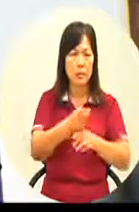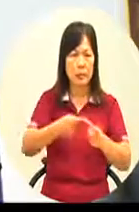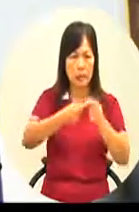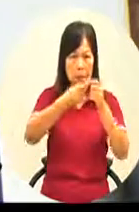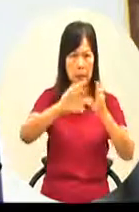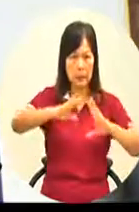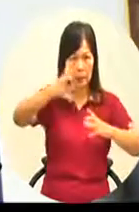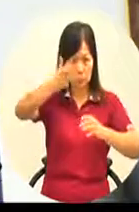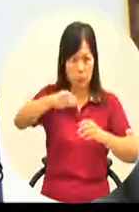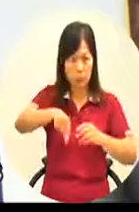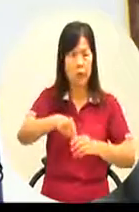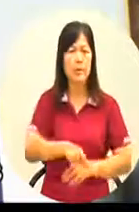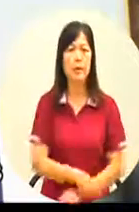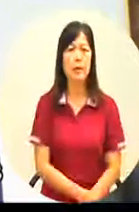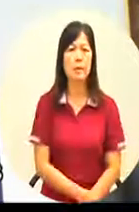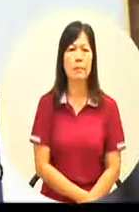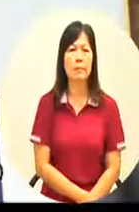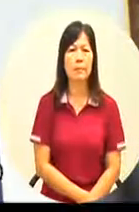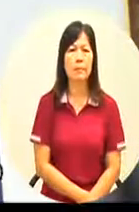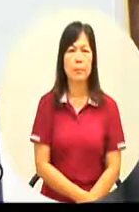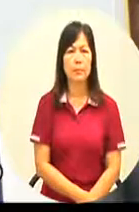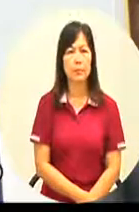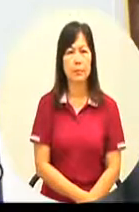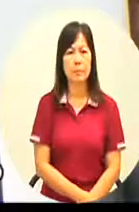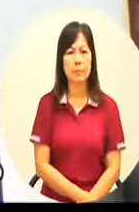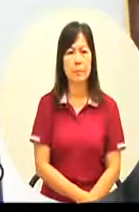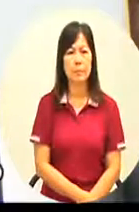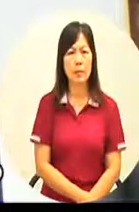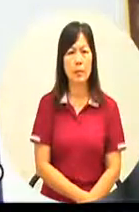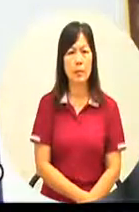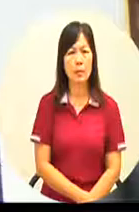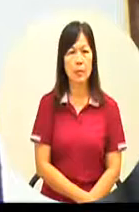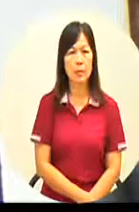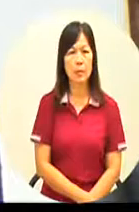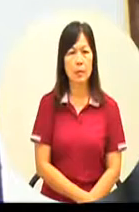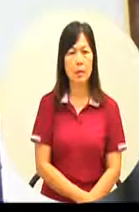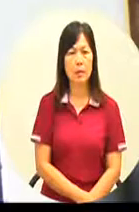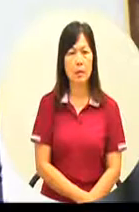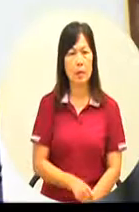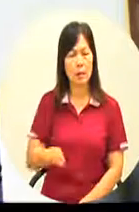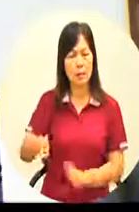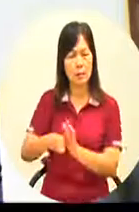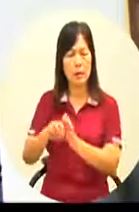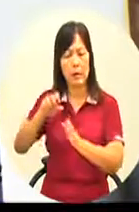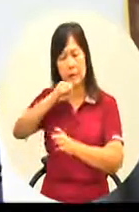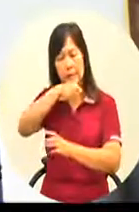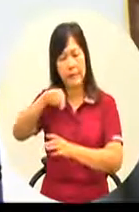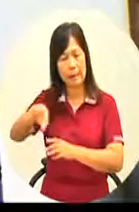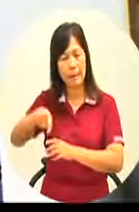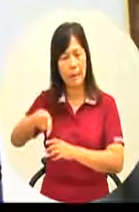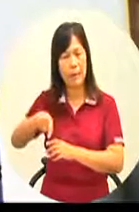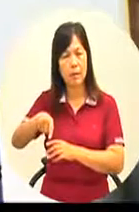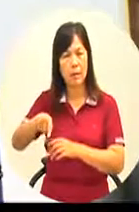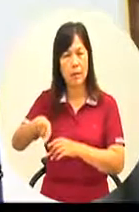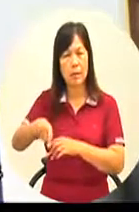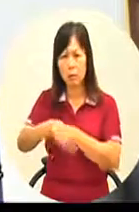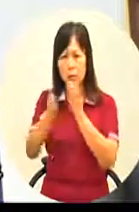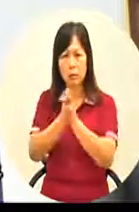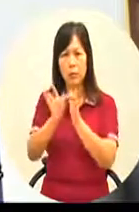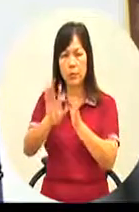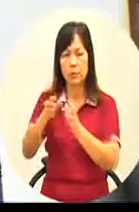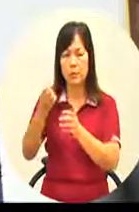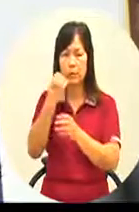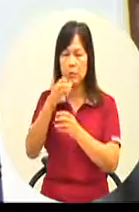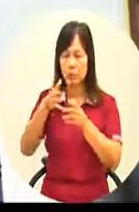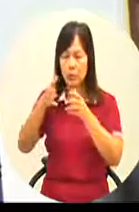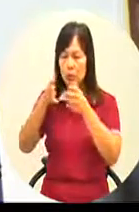总统的时候，那个时候我们台湾哈所有的哈都是西进的